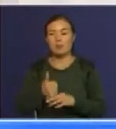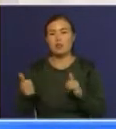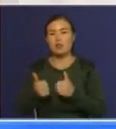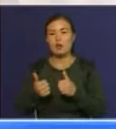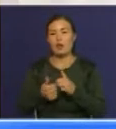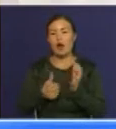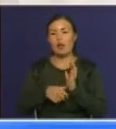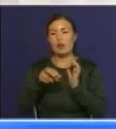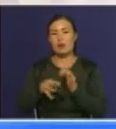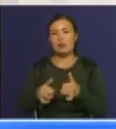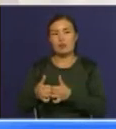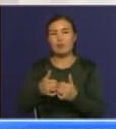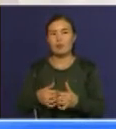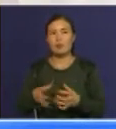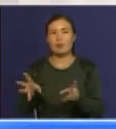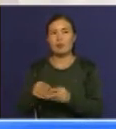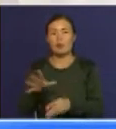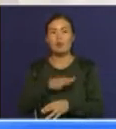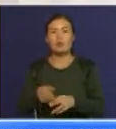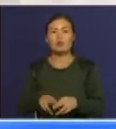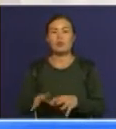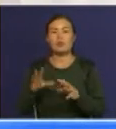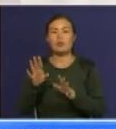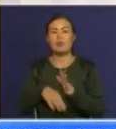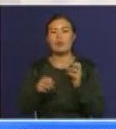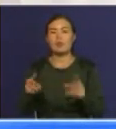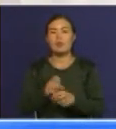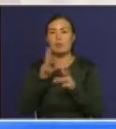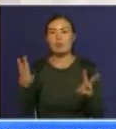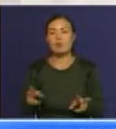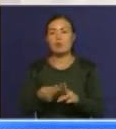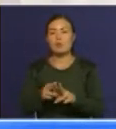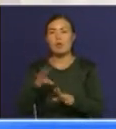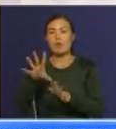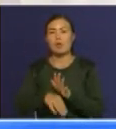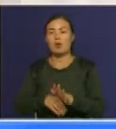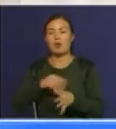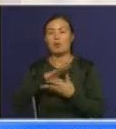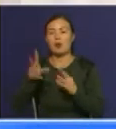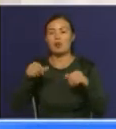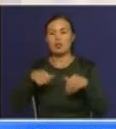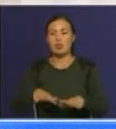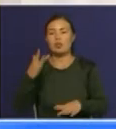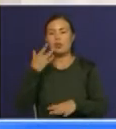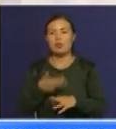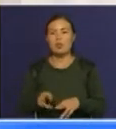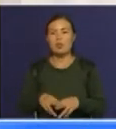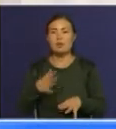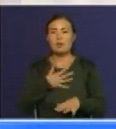6 жылдай жүрдім, мен білесіздер, қауіпсіздікті қамтамасыз етіп. Оның барлығы шешіледі, оны шешетін біз.